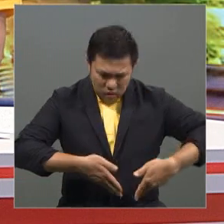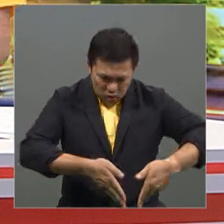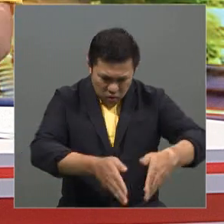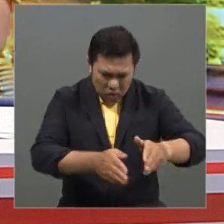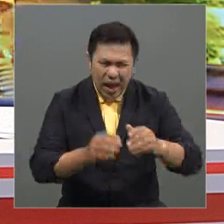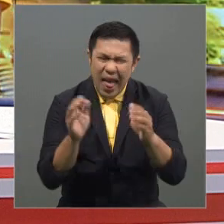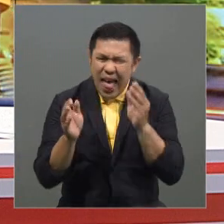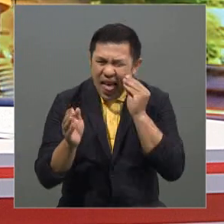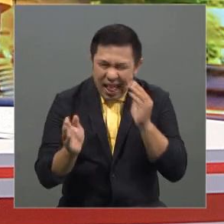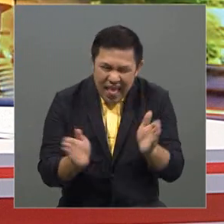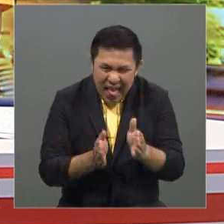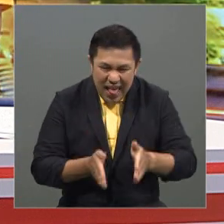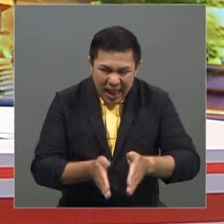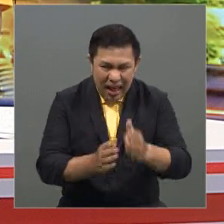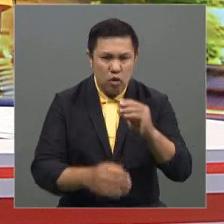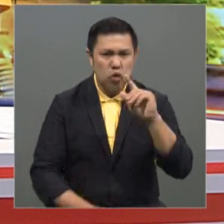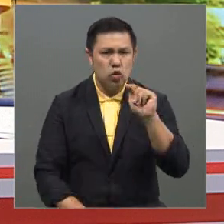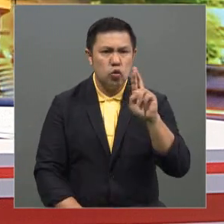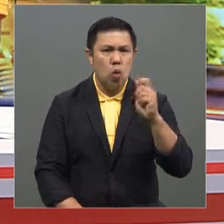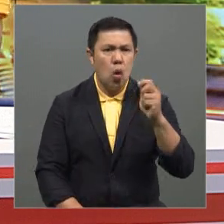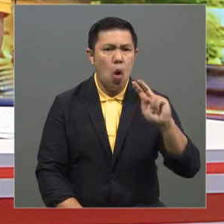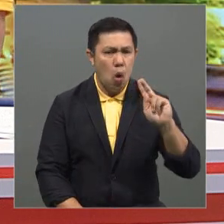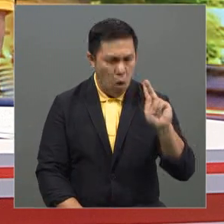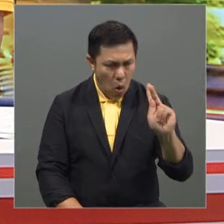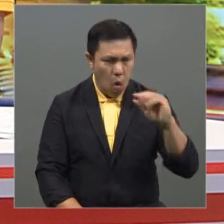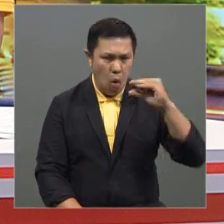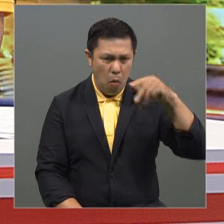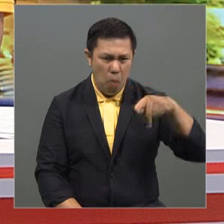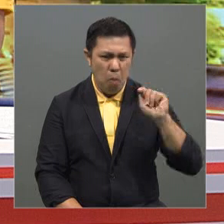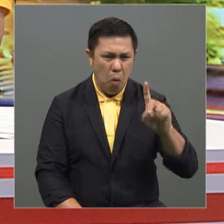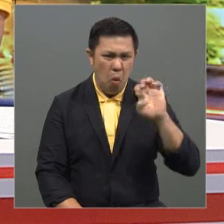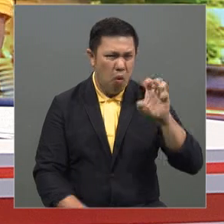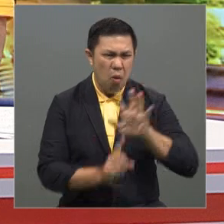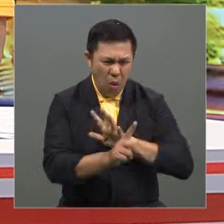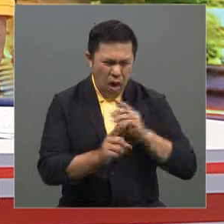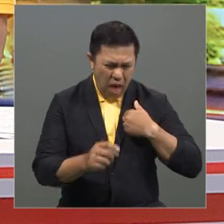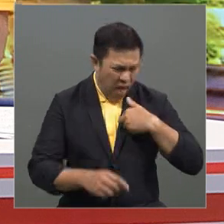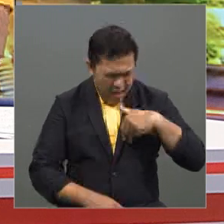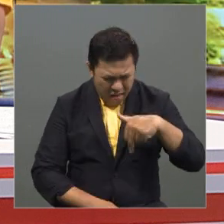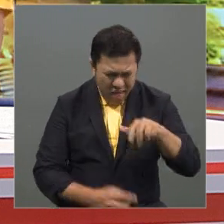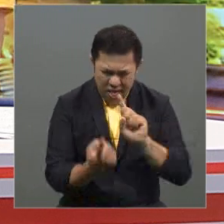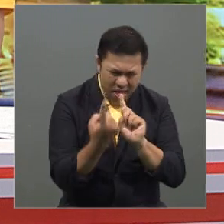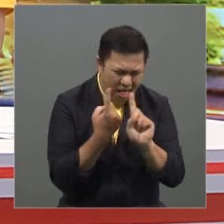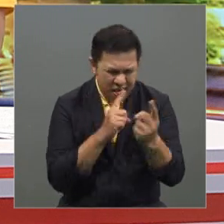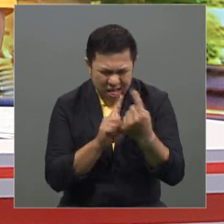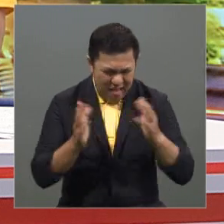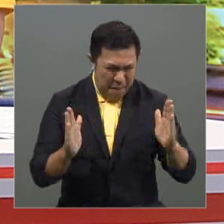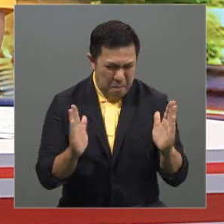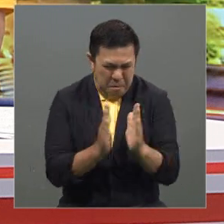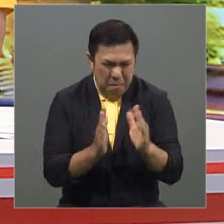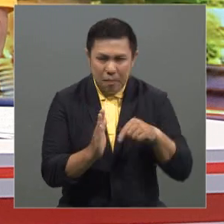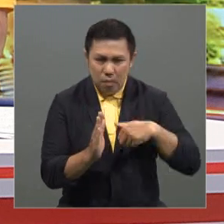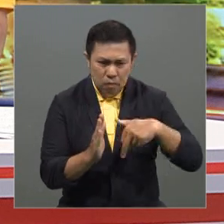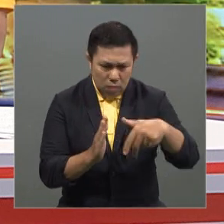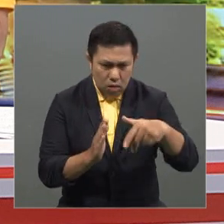ที่เราเห็นสภาพของลักษณะทางเข้าไปเนี่ยมันจะค่อนข้างที่จะมีความคับแคบพอมันแคบมันเหมือนกับเ